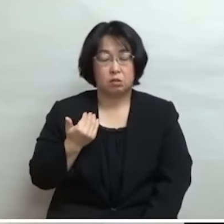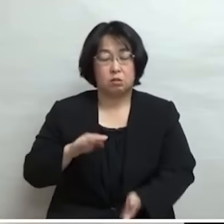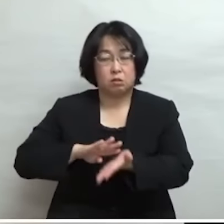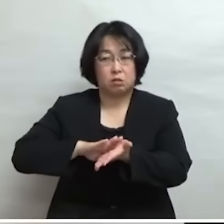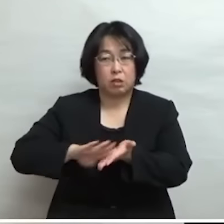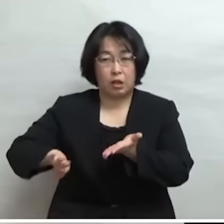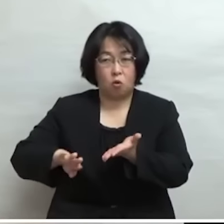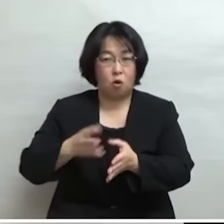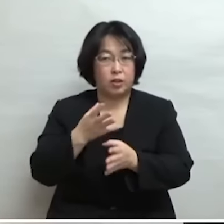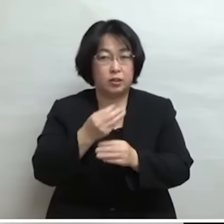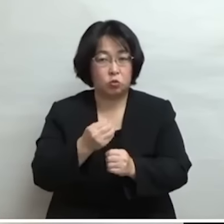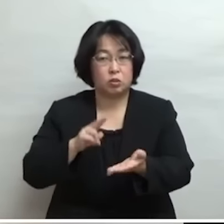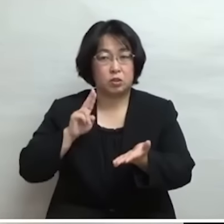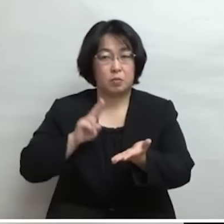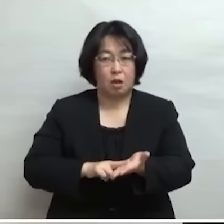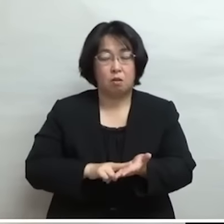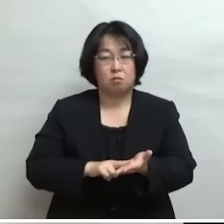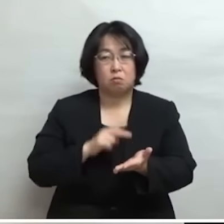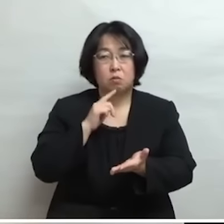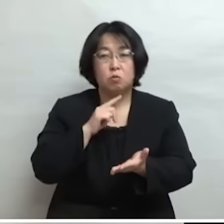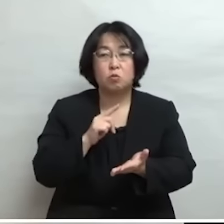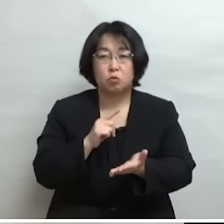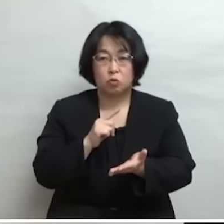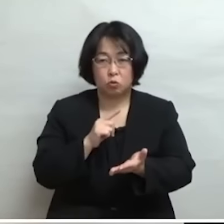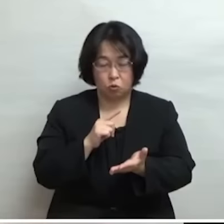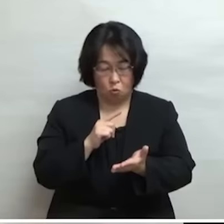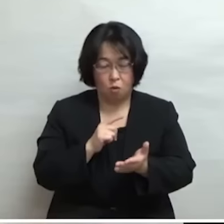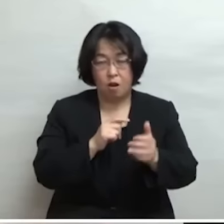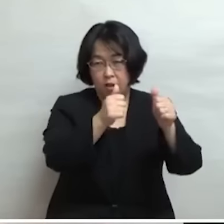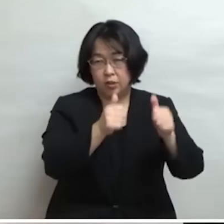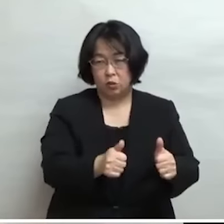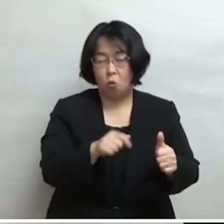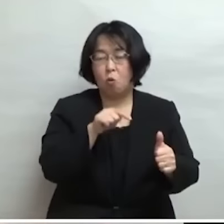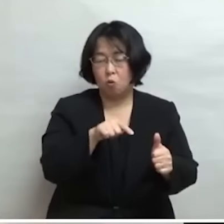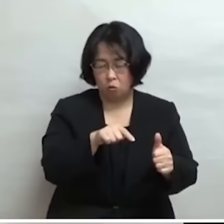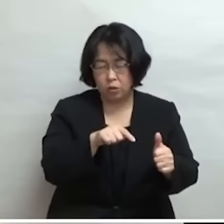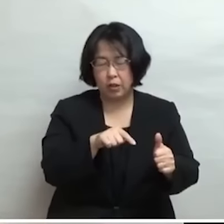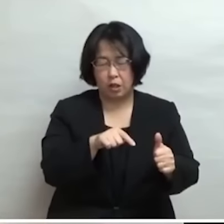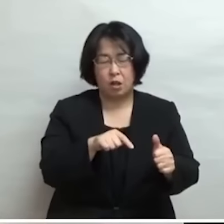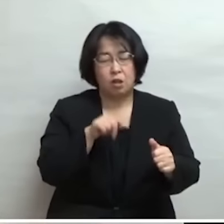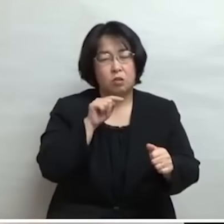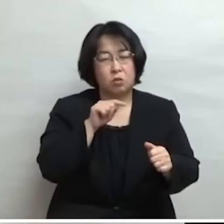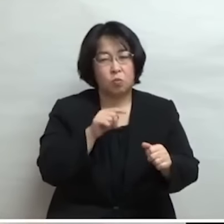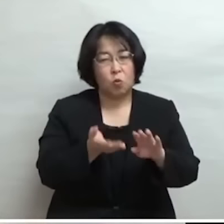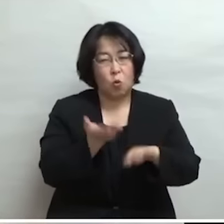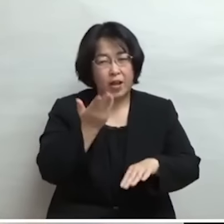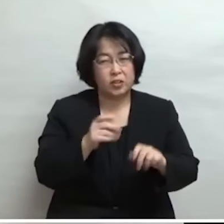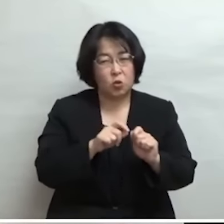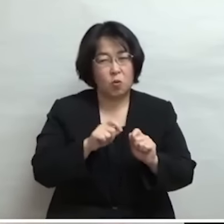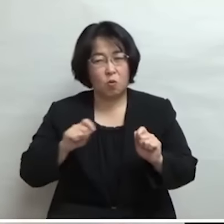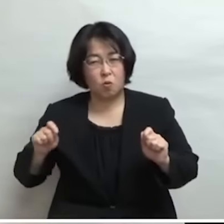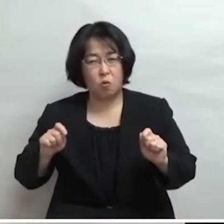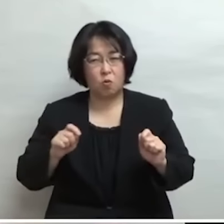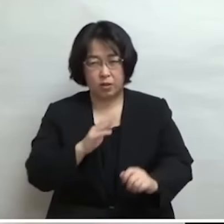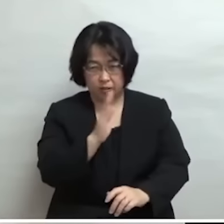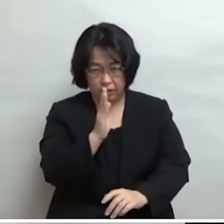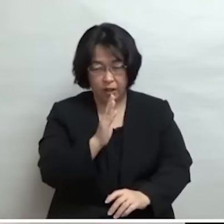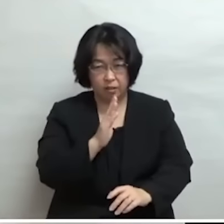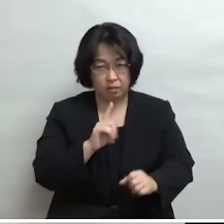の、日取りを決めておられるというのは、それは司法でこれ以上長引かせたくないという、そういうご判断だったんでしょう